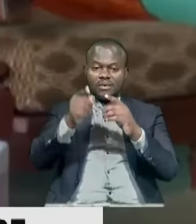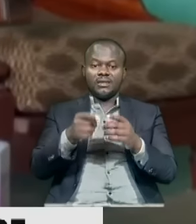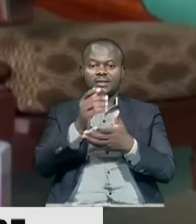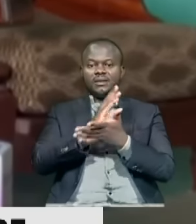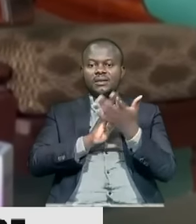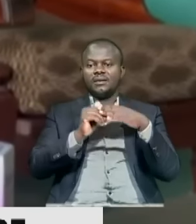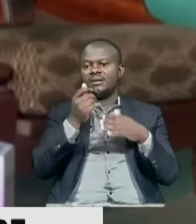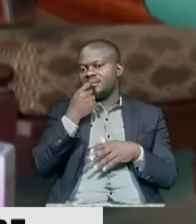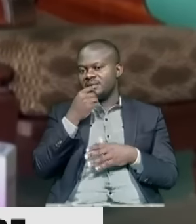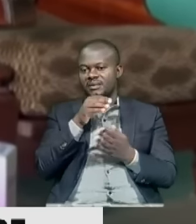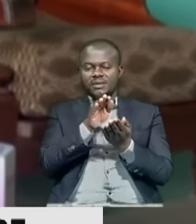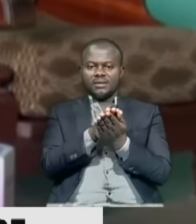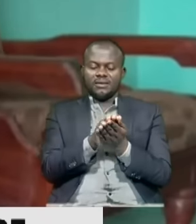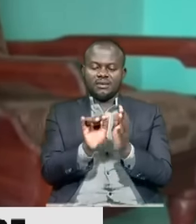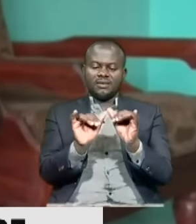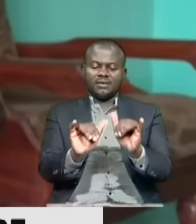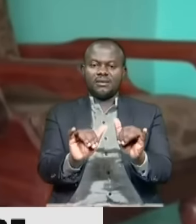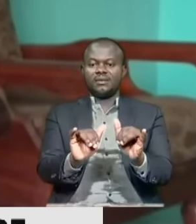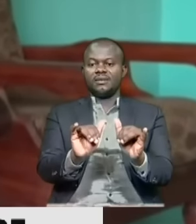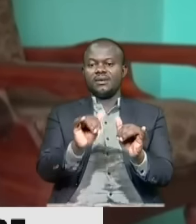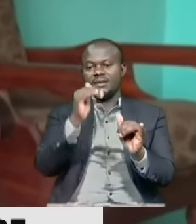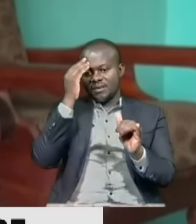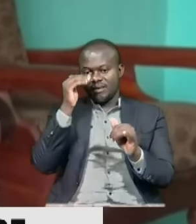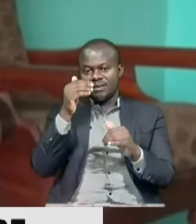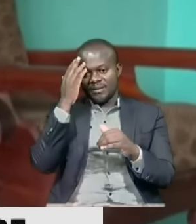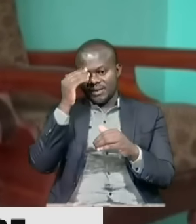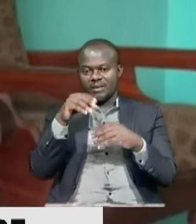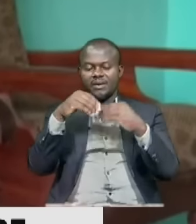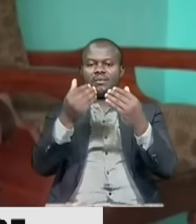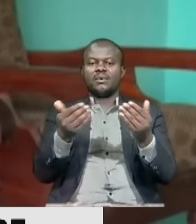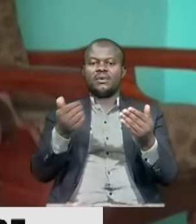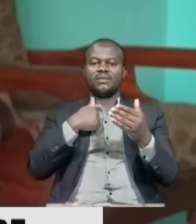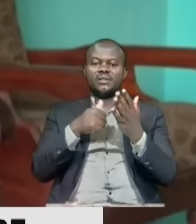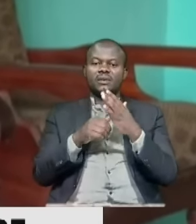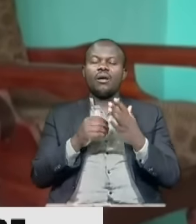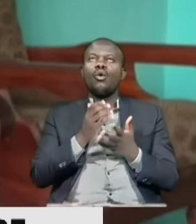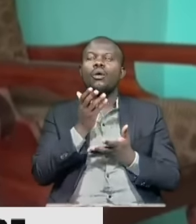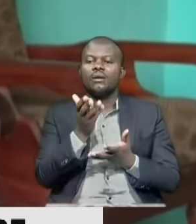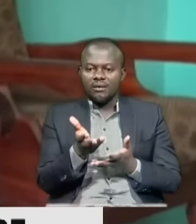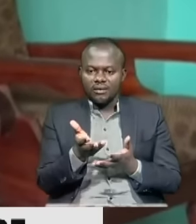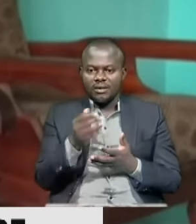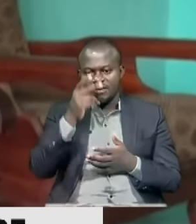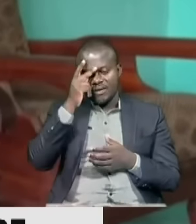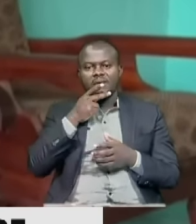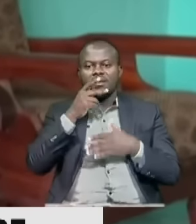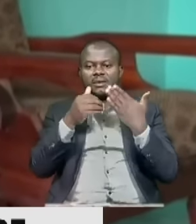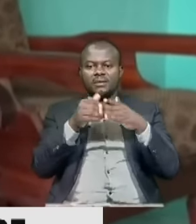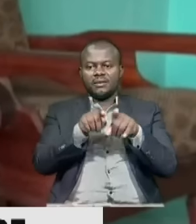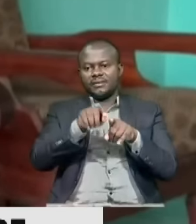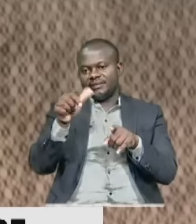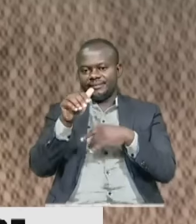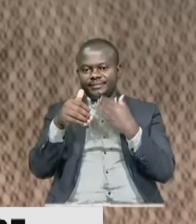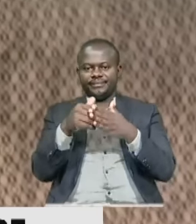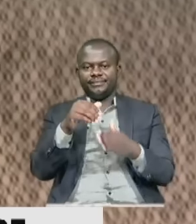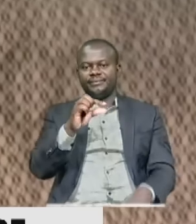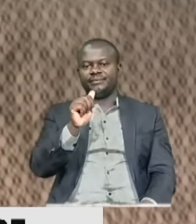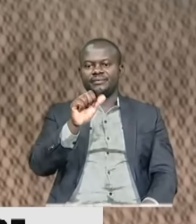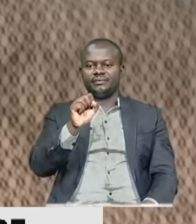mu miti abitse yasigaye kuyo yahaga umwana we wari ufite ikibazo cyo kuruka. Uyu mubyeyi kimwe n'umuturanyi we